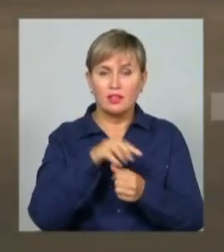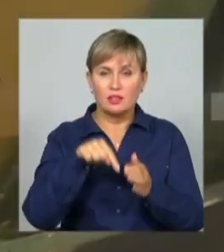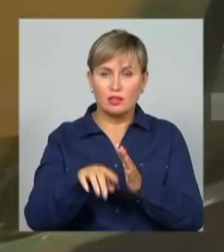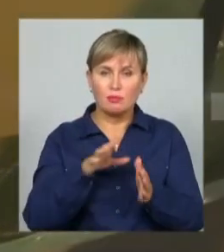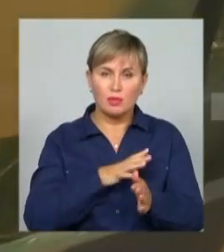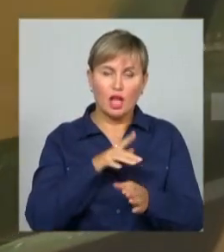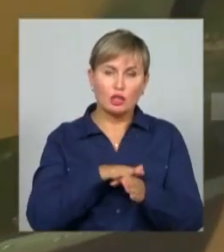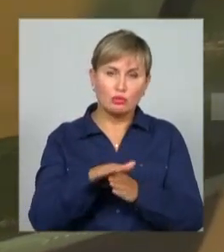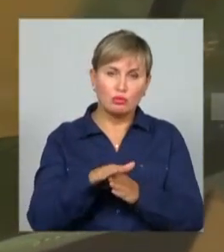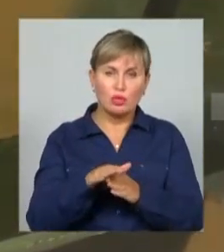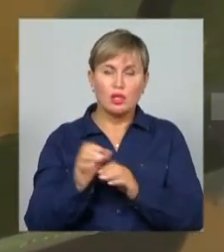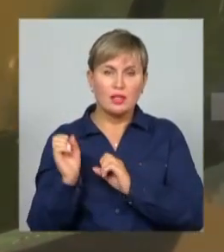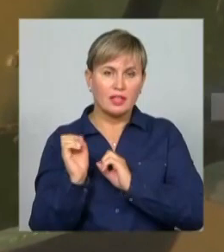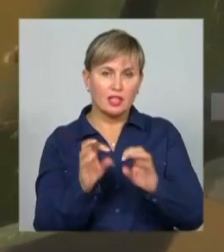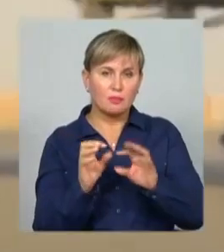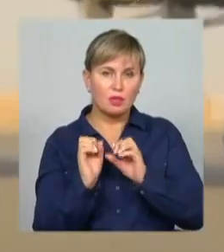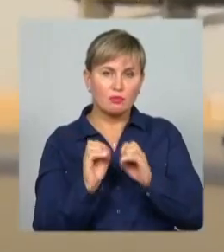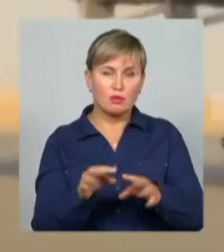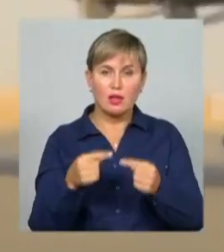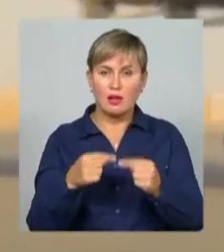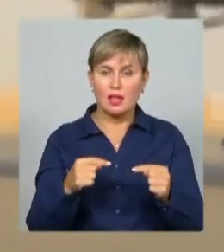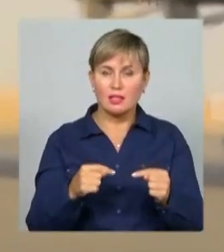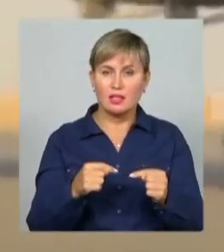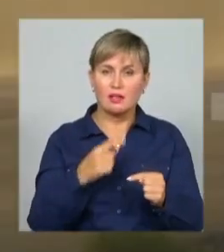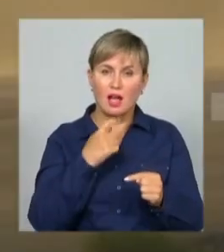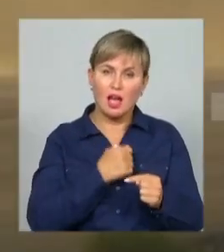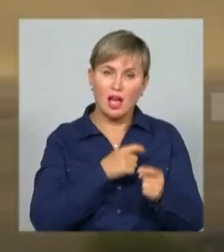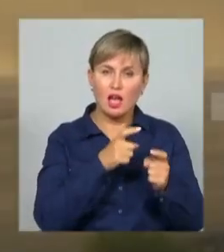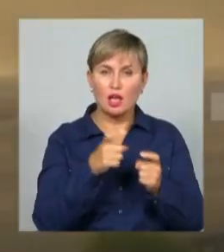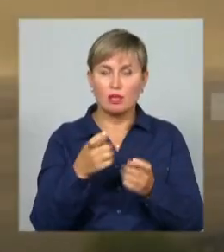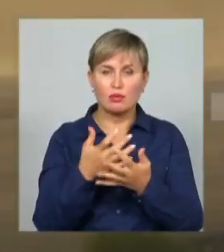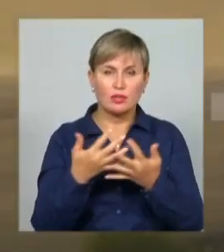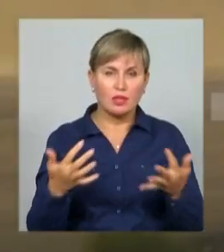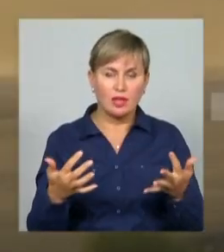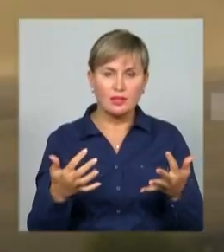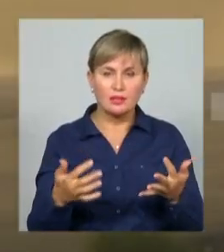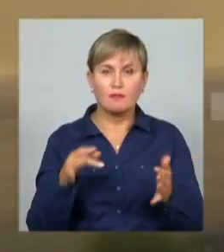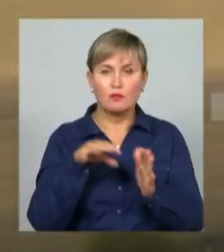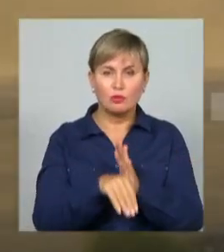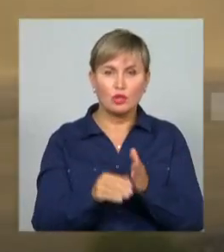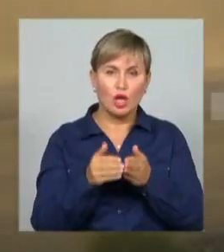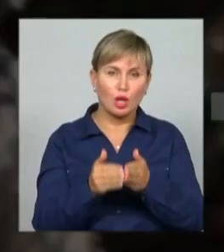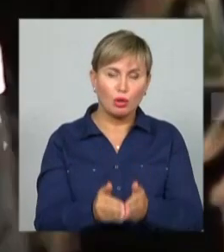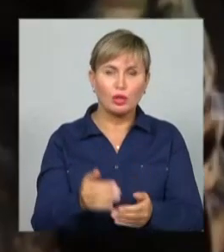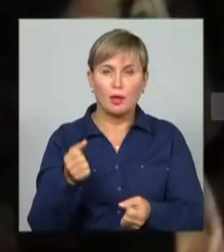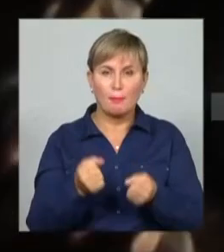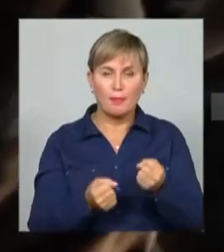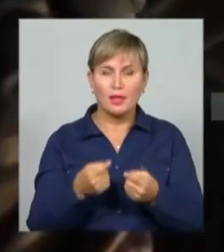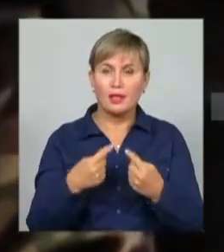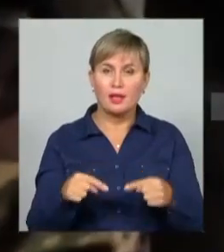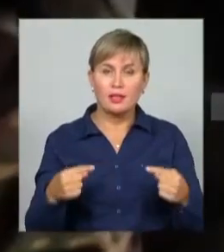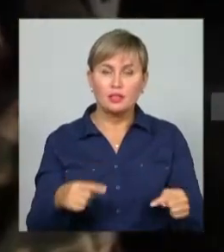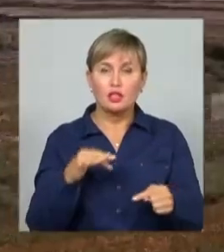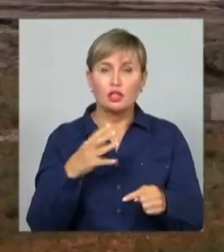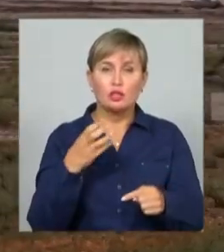пилоты осуществили транспортировку артиллерийских орудий и малогабаритных транспортных средств, включая лодки, автомобили, багги. Кроме